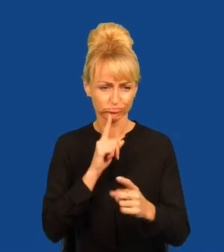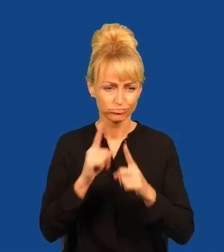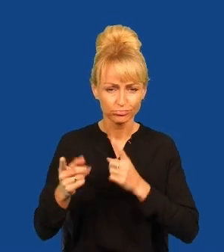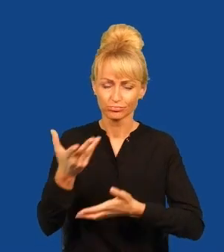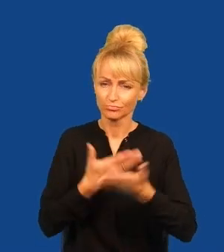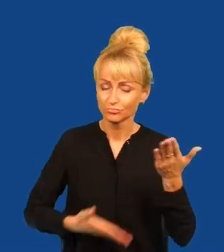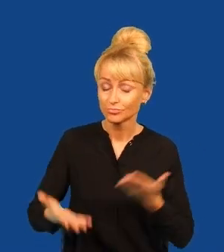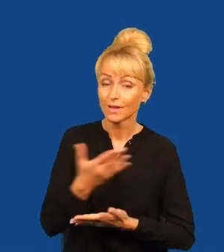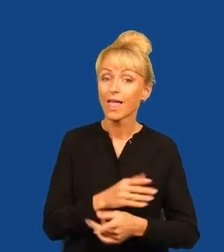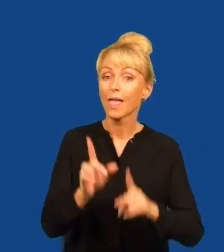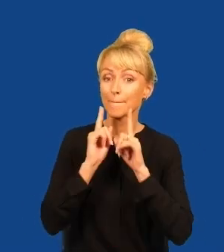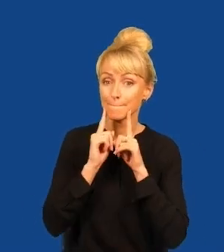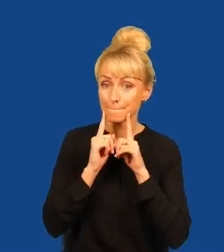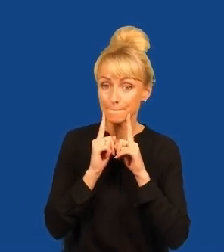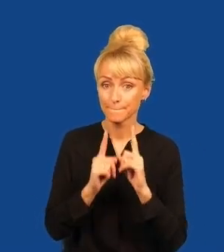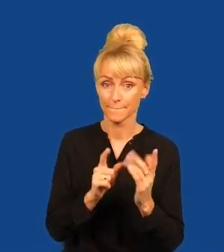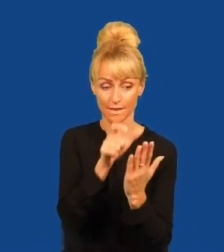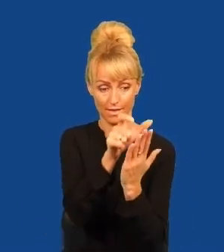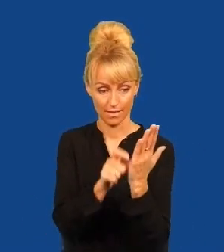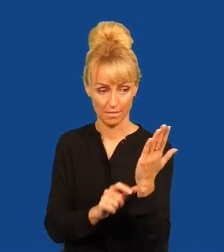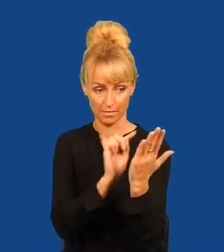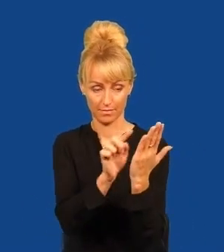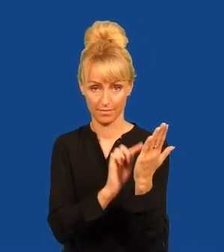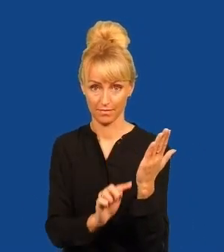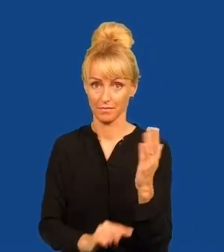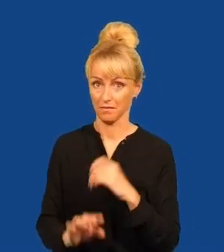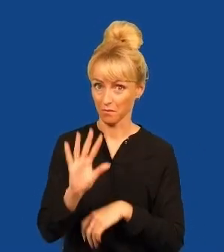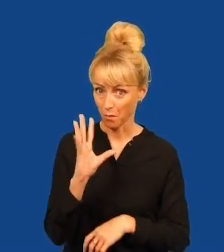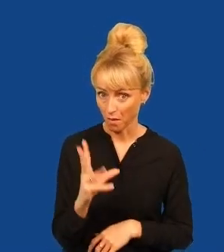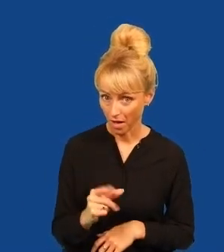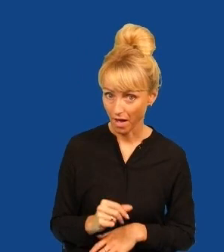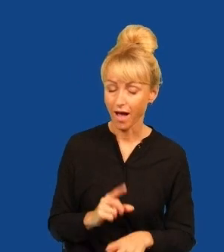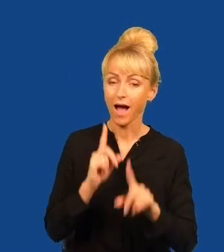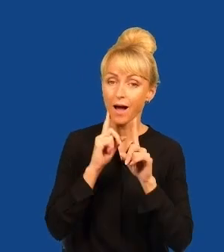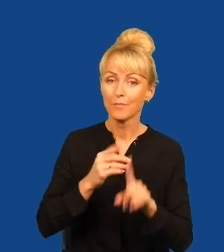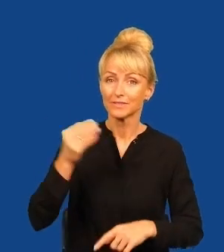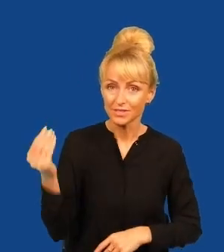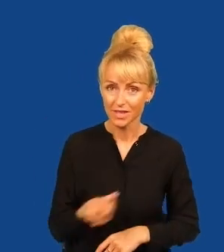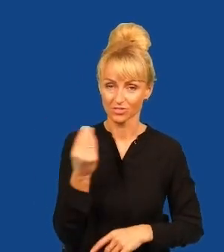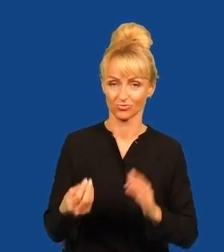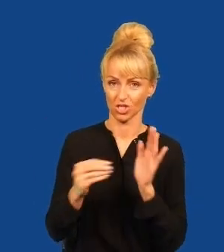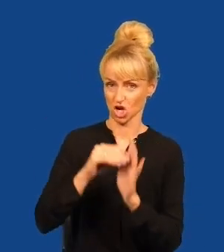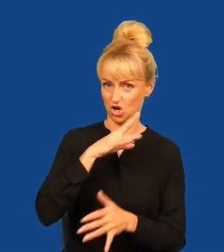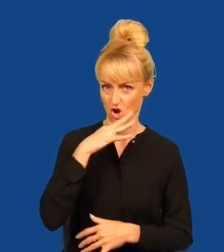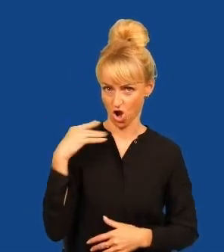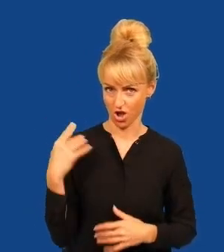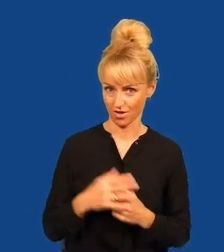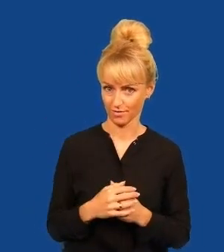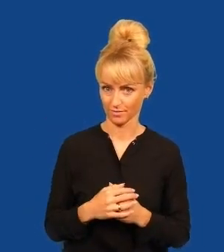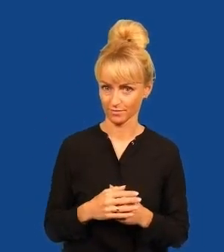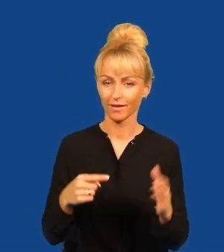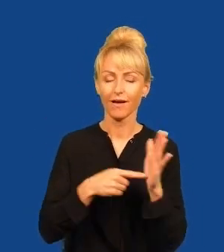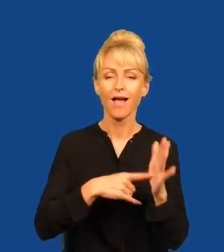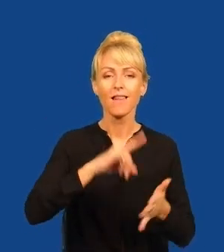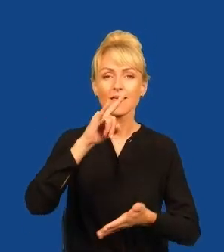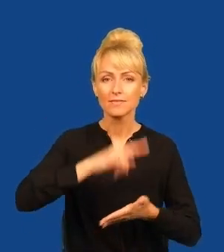że fizycznie kształtem zgadza się z tym, co mamy w portfelach, to jeszcze komunikuje kolorem. To jest legitymacja emeryta